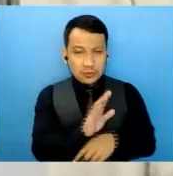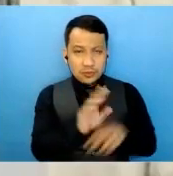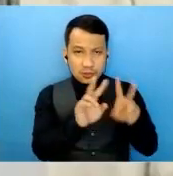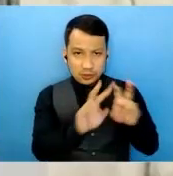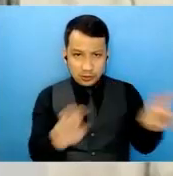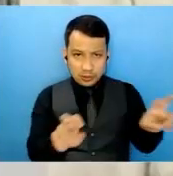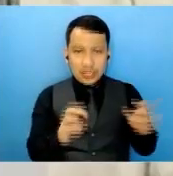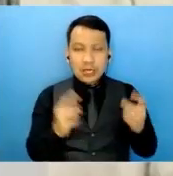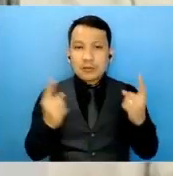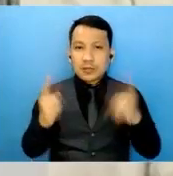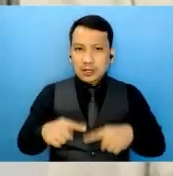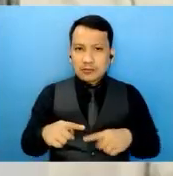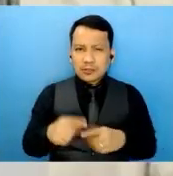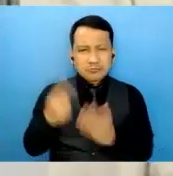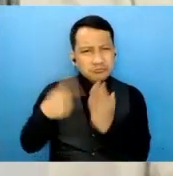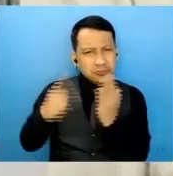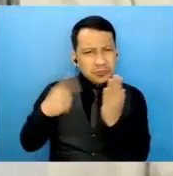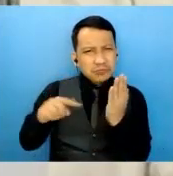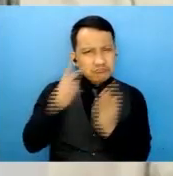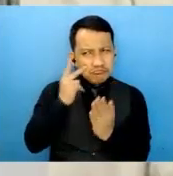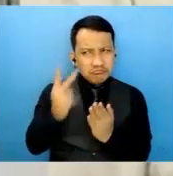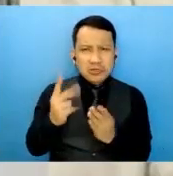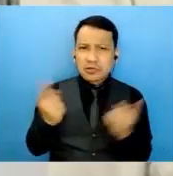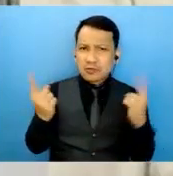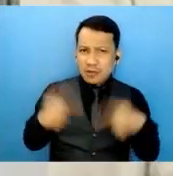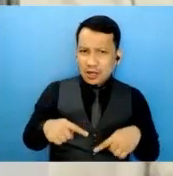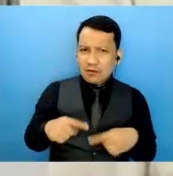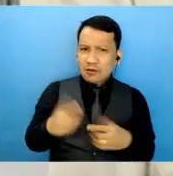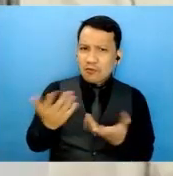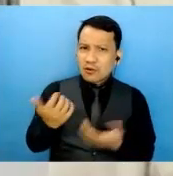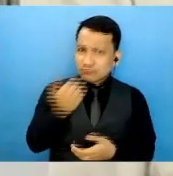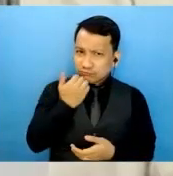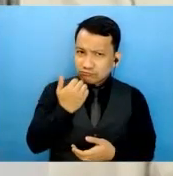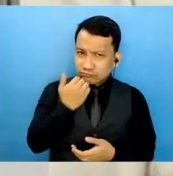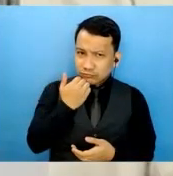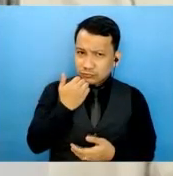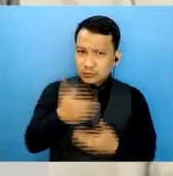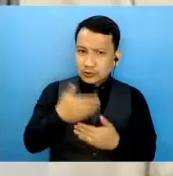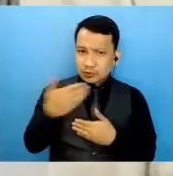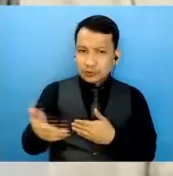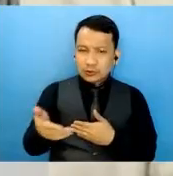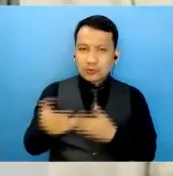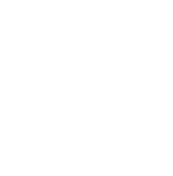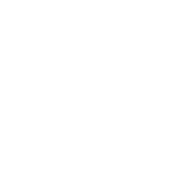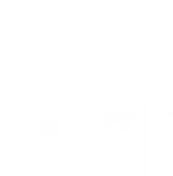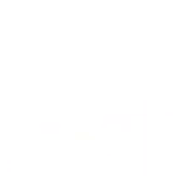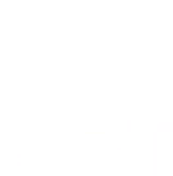iimbestigahan at titignan po natin kung ano po, what went wrong so that we can improve our processes.